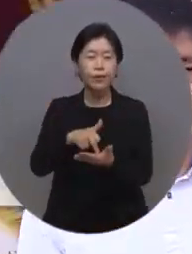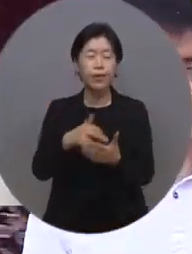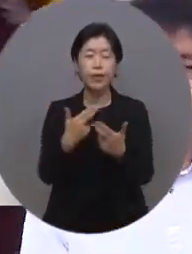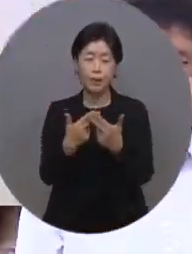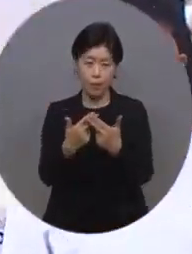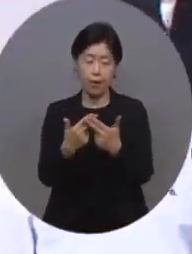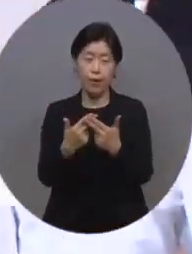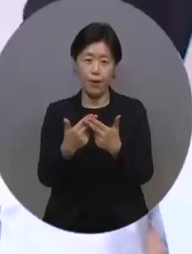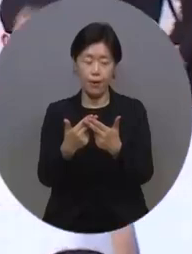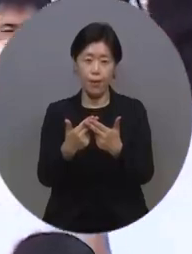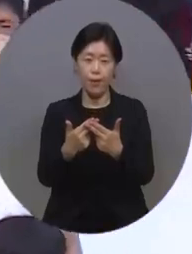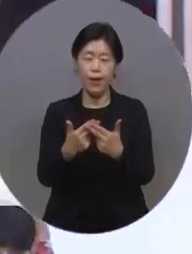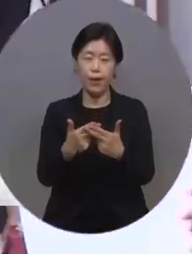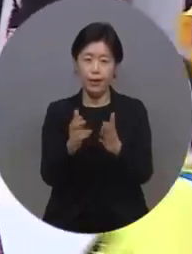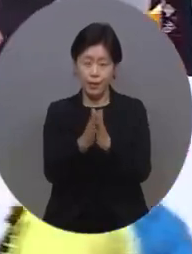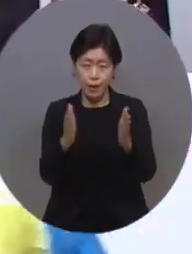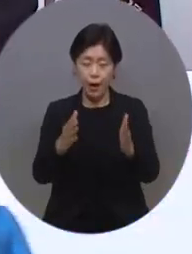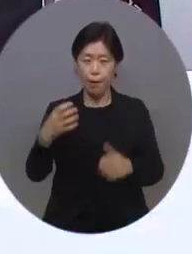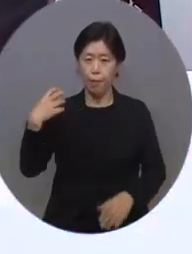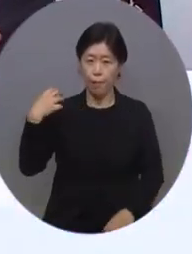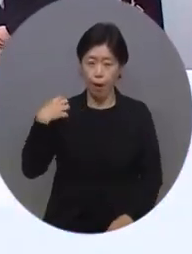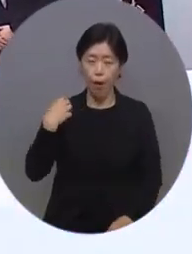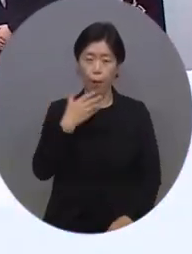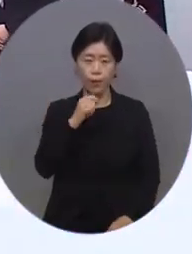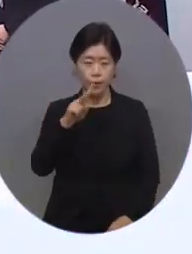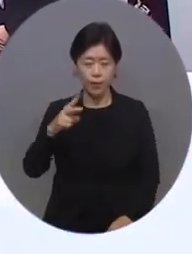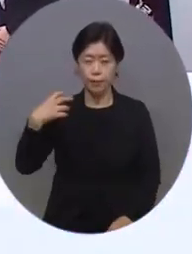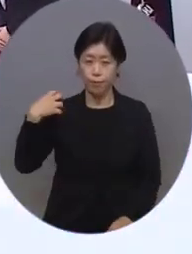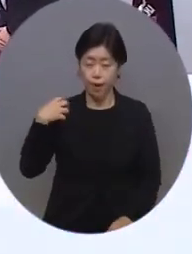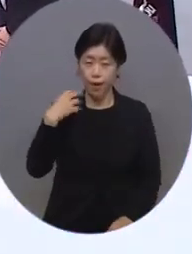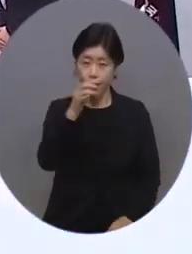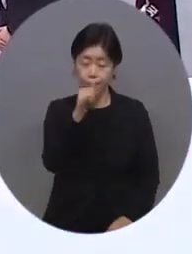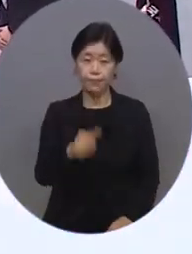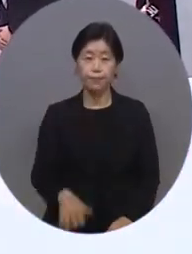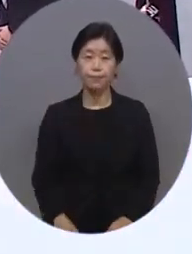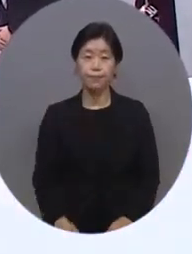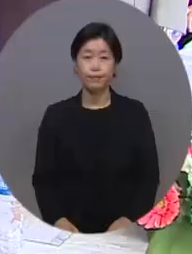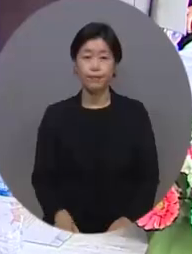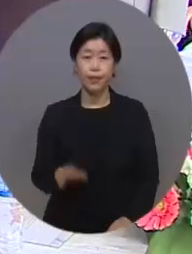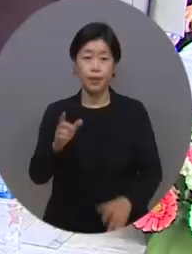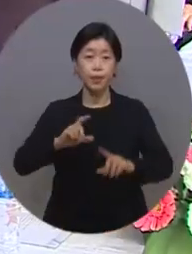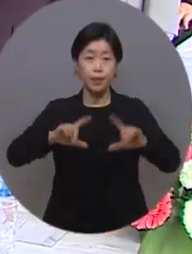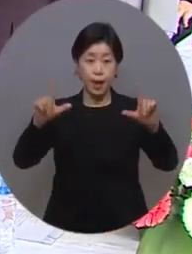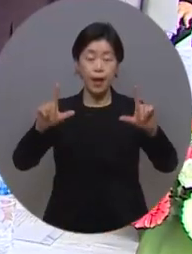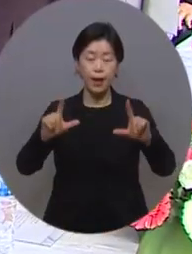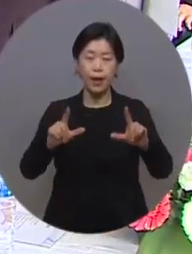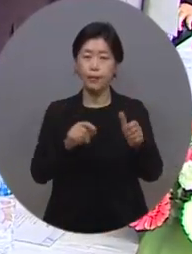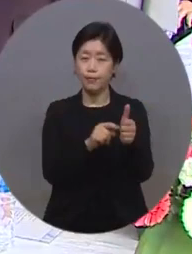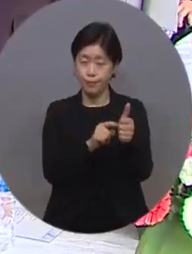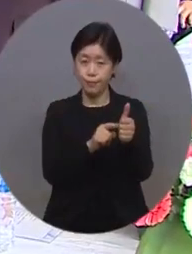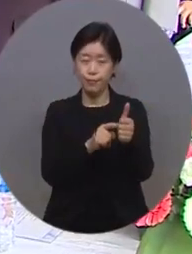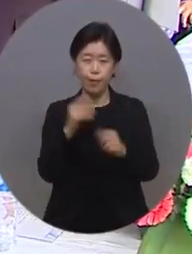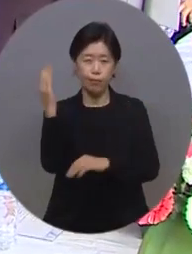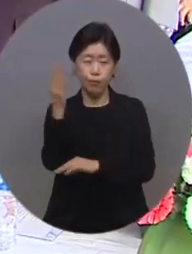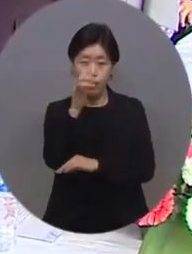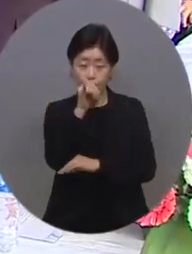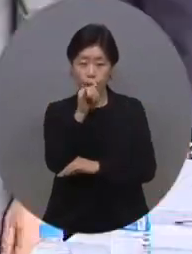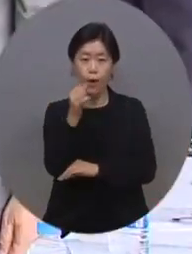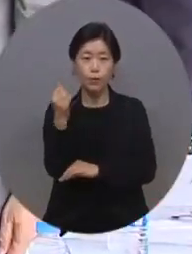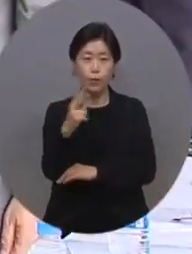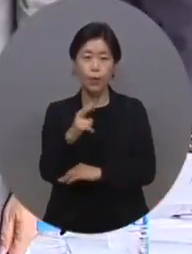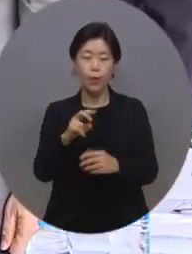주관하고 복지TV와 소셜포커스 등이 후원한 가운데 열렸습니다. 이날 김관영 전북도지사를 비롯해